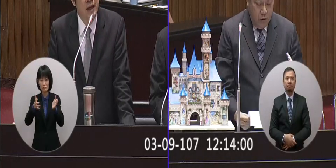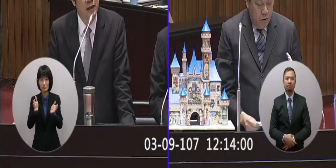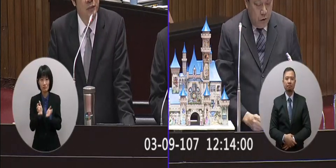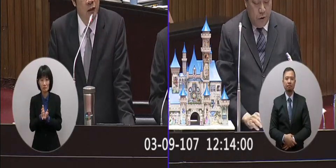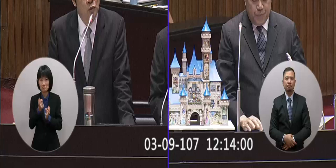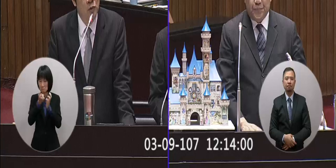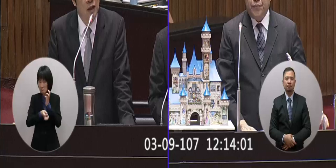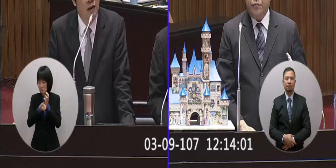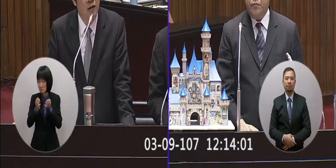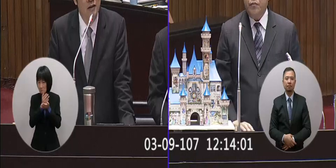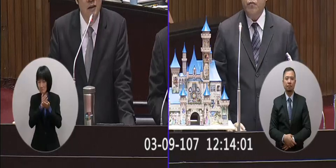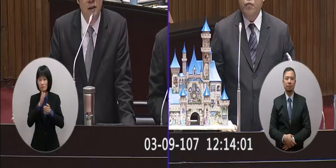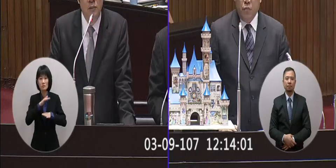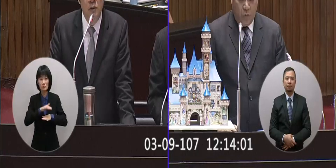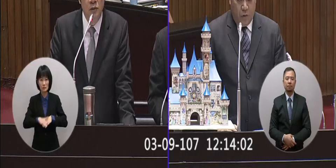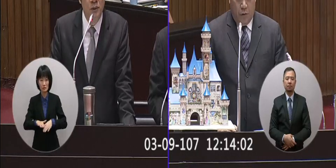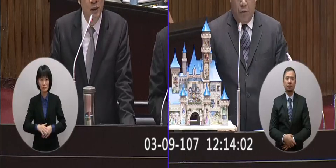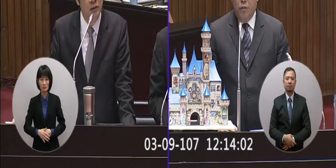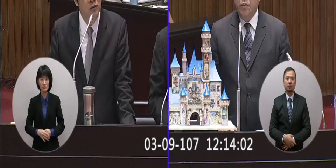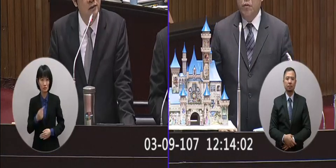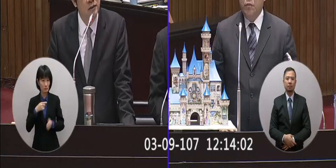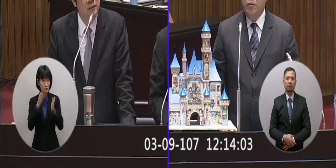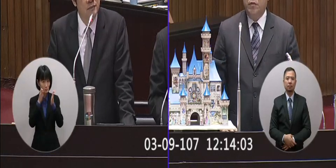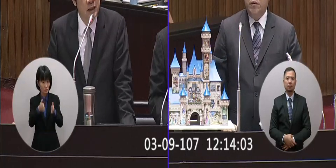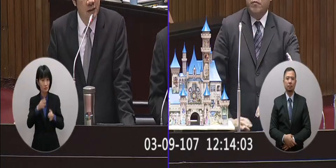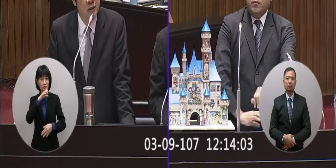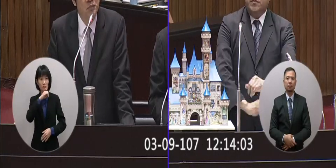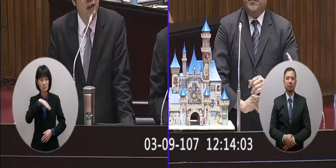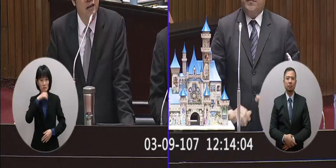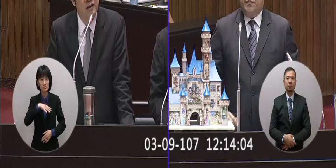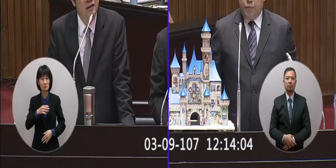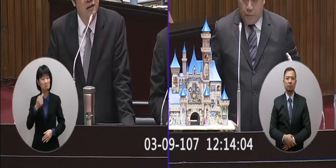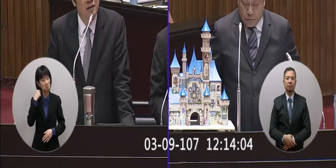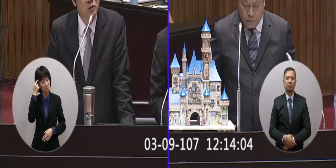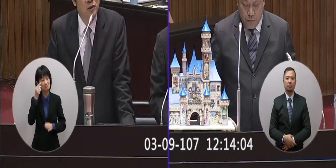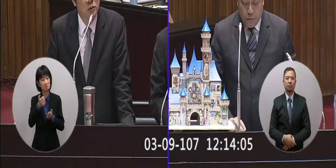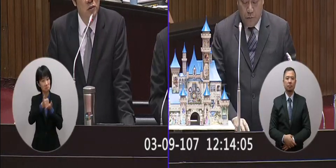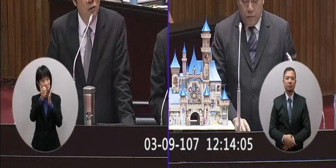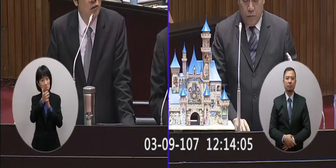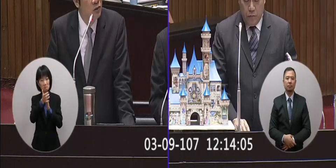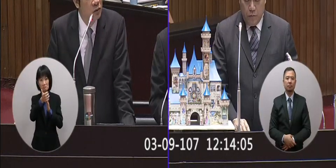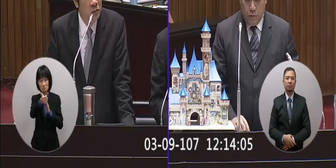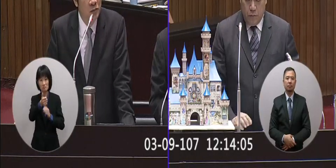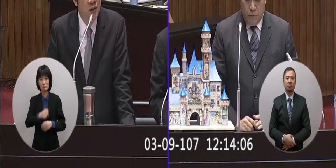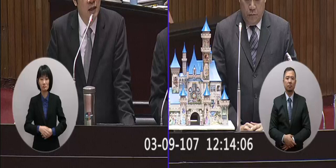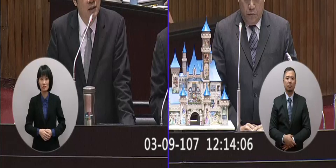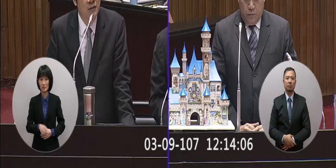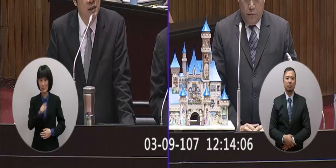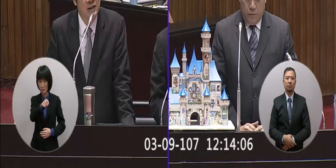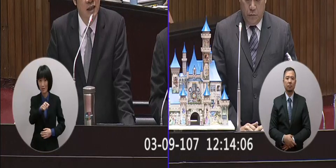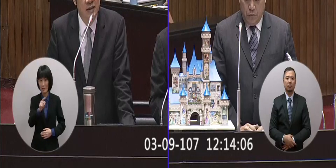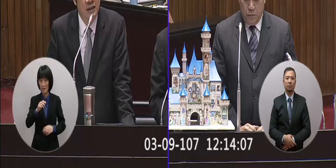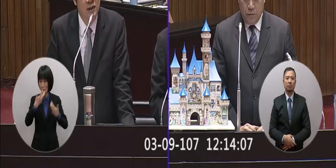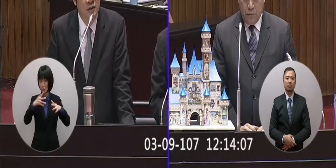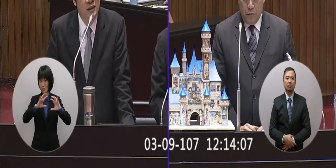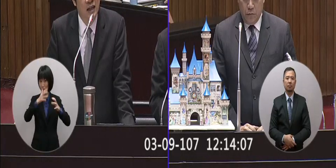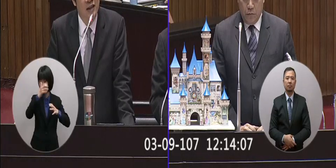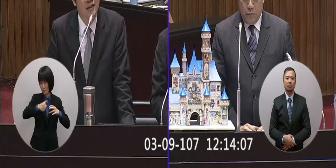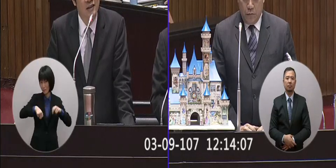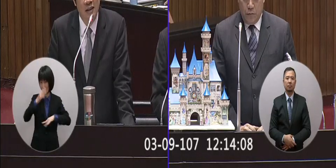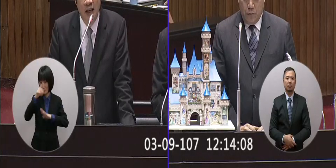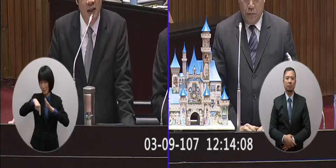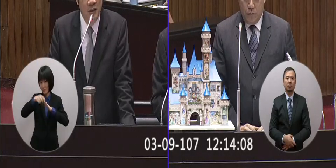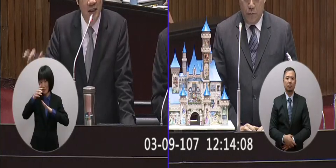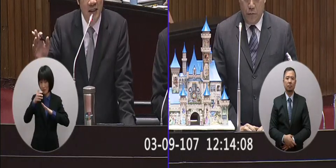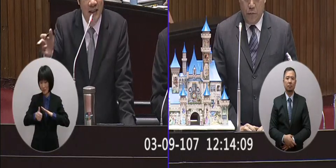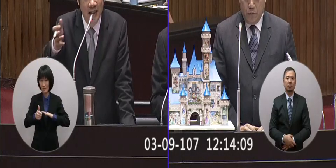仔细的来评估了哈。不过我对屏东是非常钦佩，除了出总统、出立法院院长、行政院